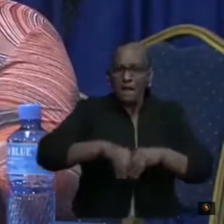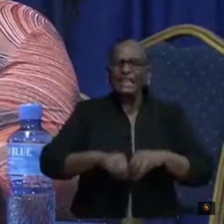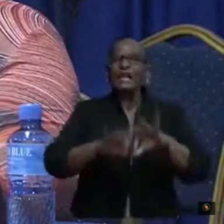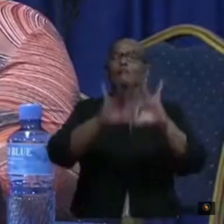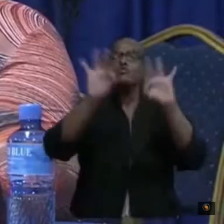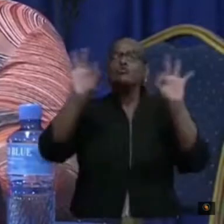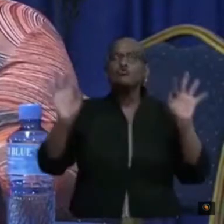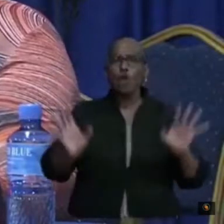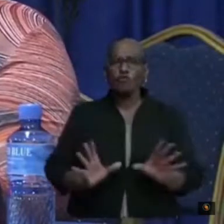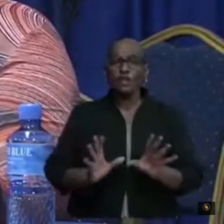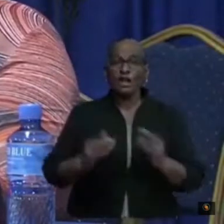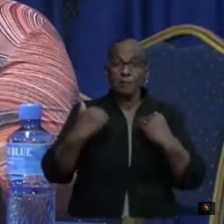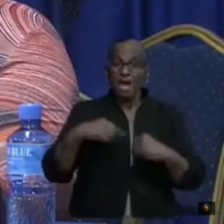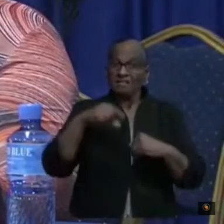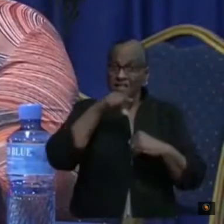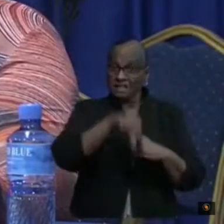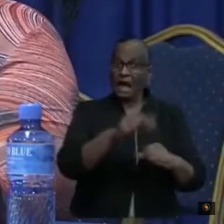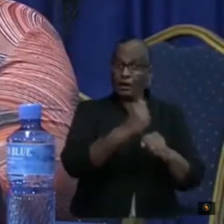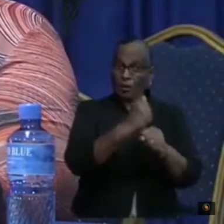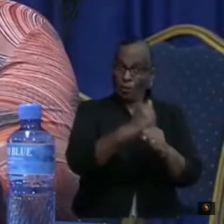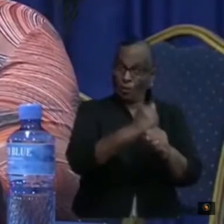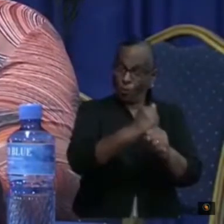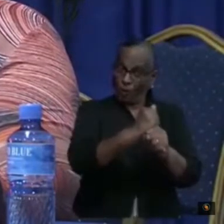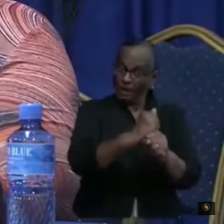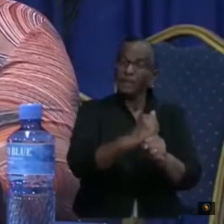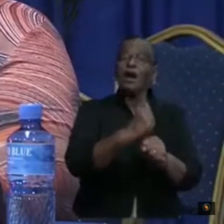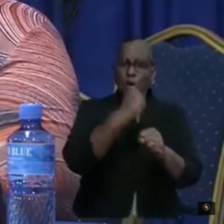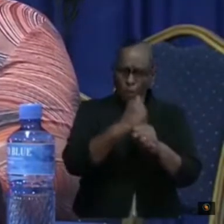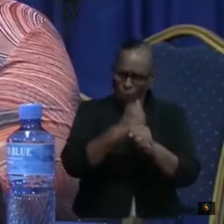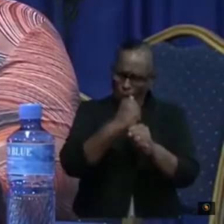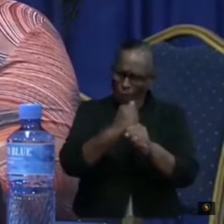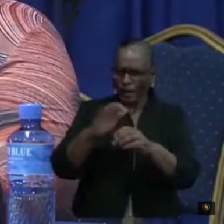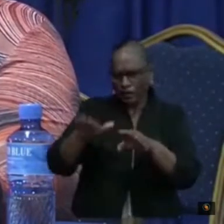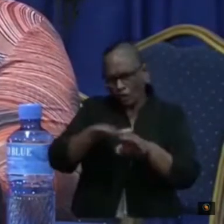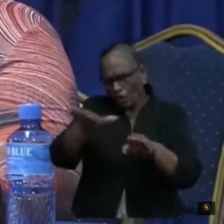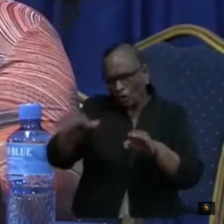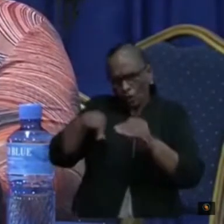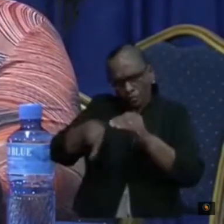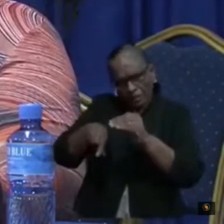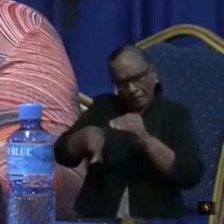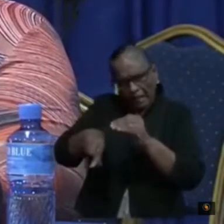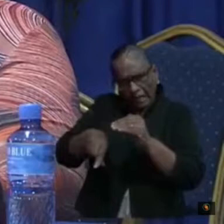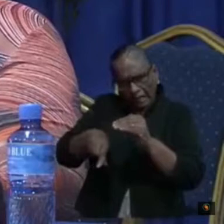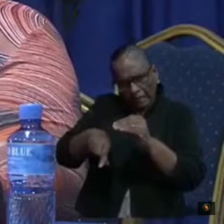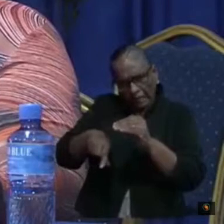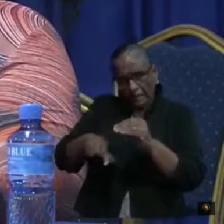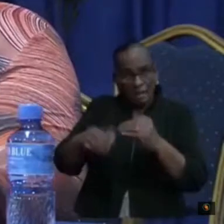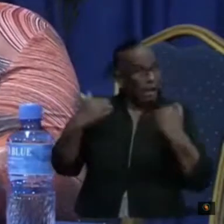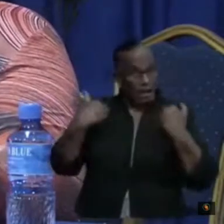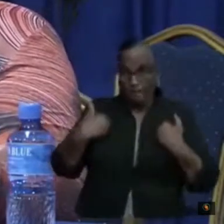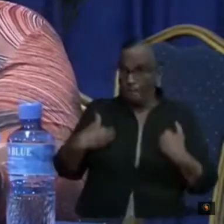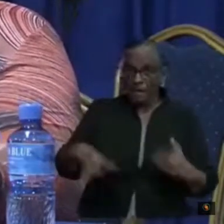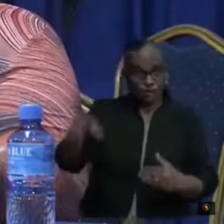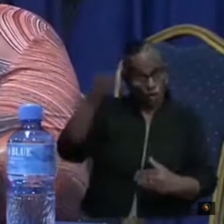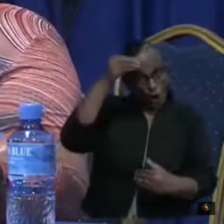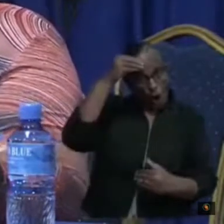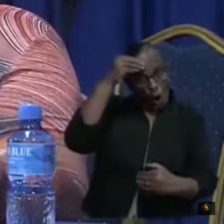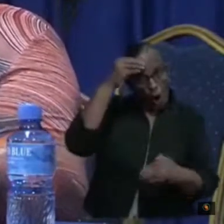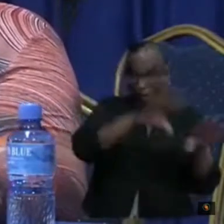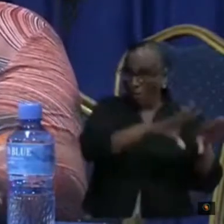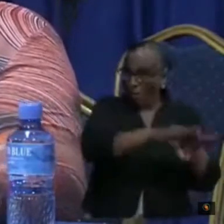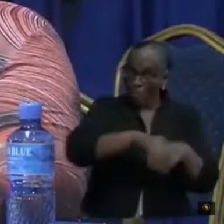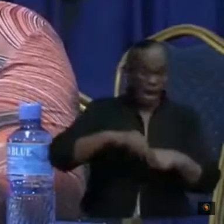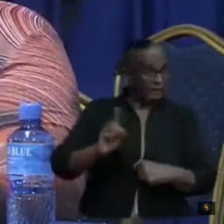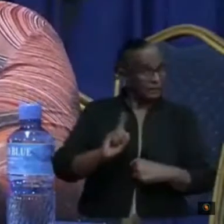het personeel kan dat in de werkruimte. Wie zich daaraan niet houdt, kan dus gevraagd worden het bedrijf of